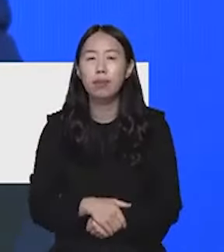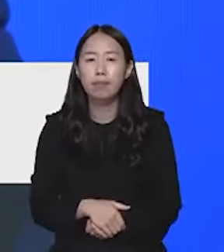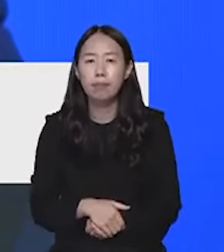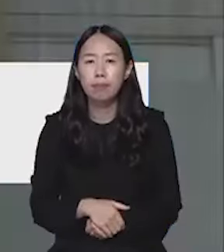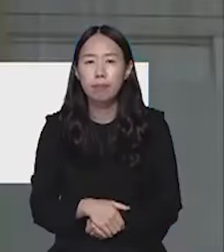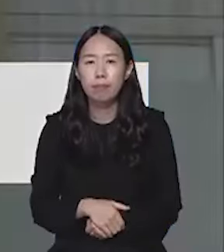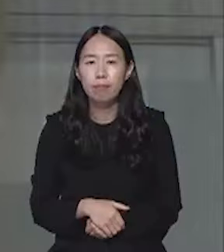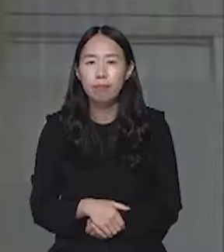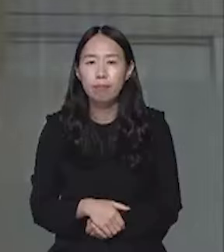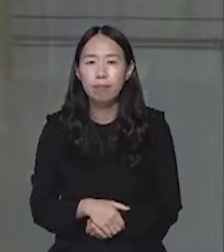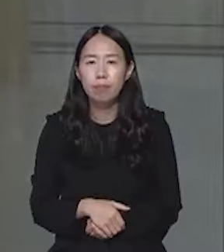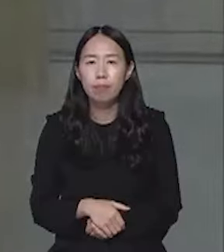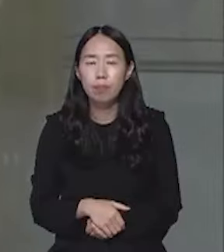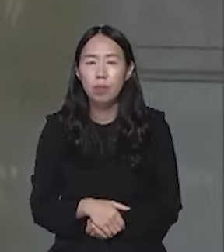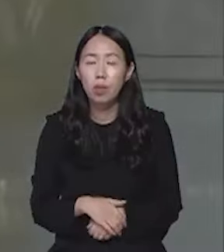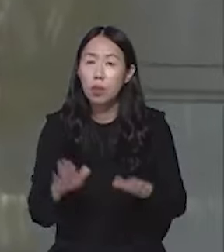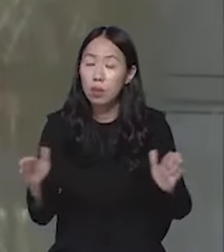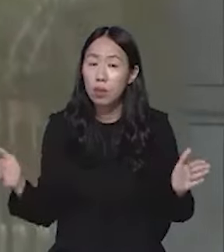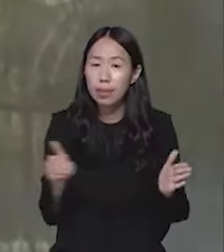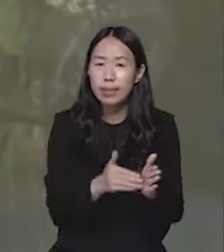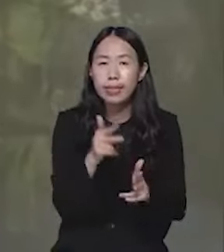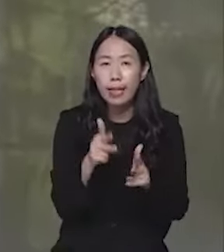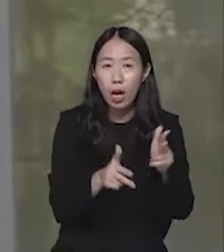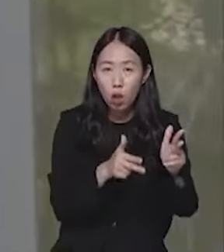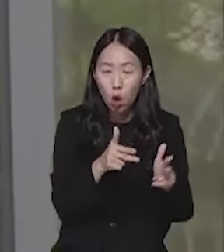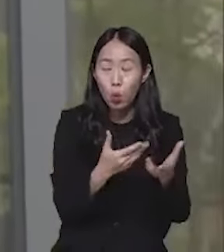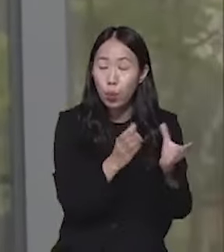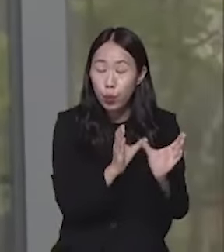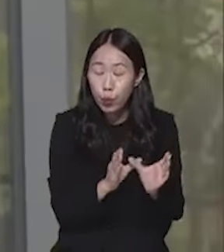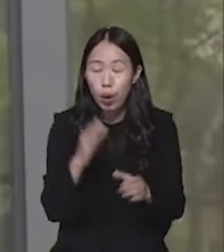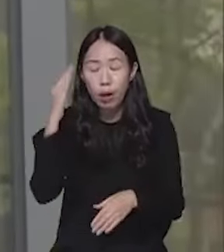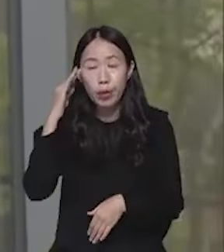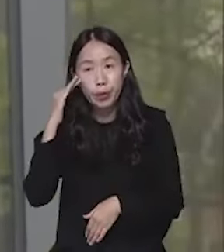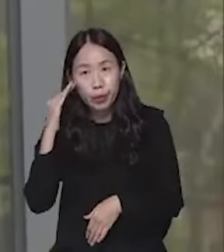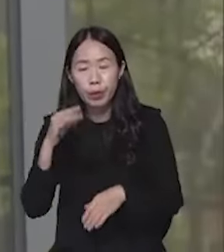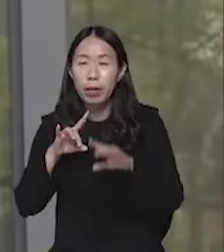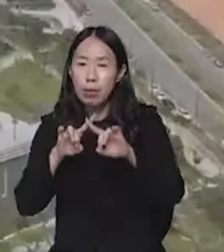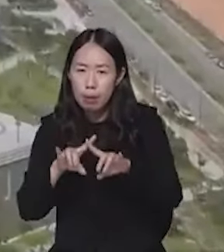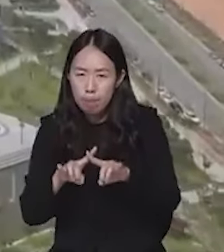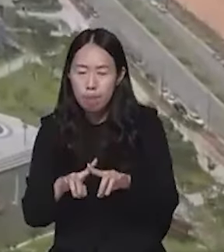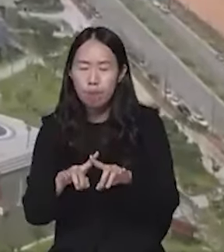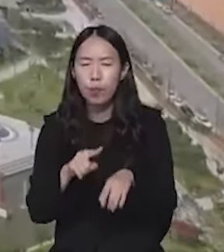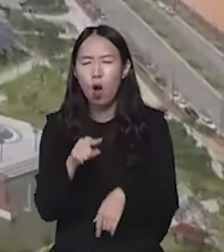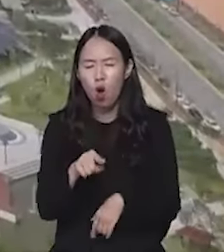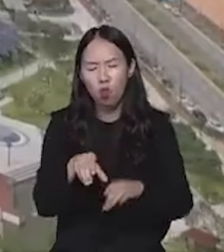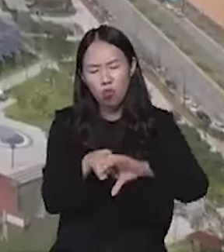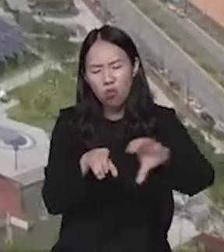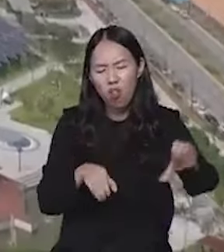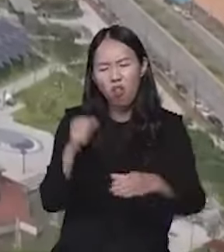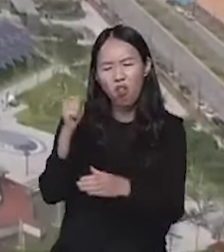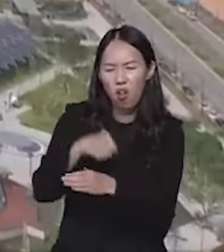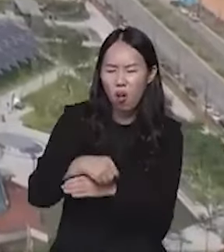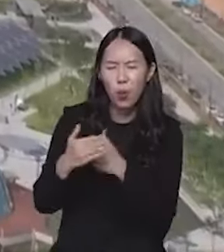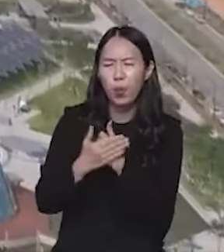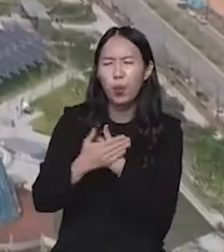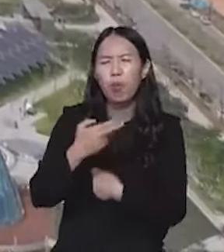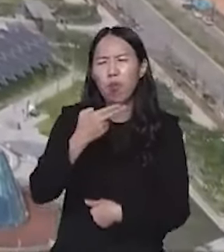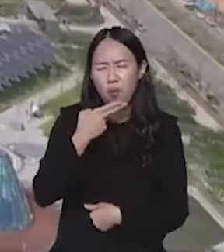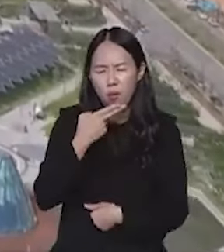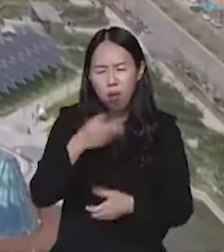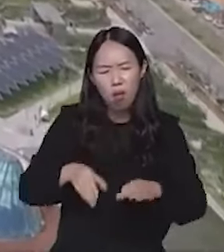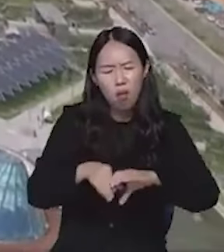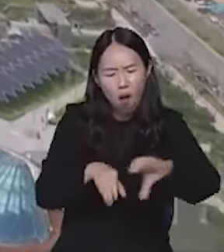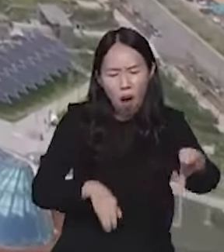것입니다. 그동안 산업부와 한전은 지자체가 송전시설 인허가에 협조하지 않아 송전선로 건설이